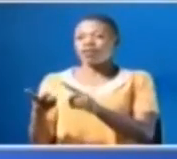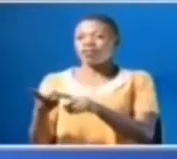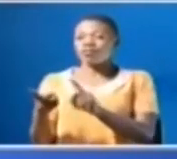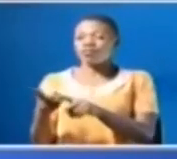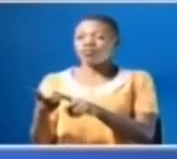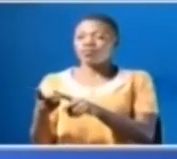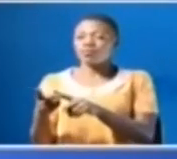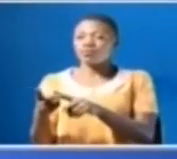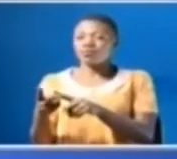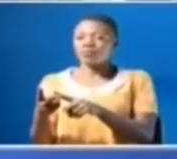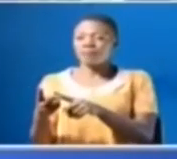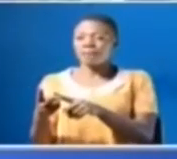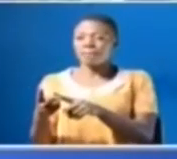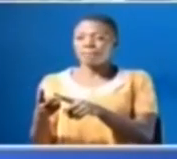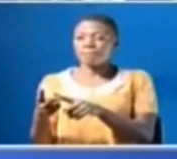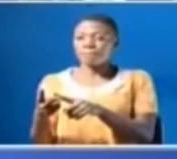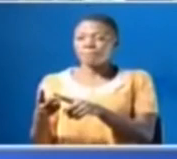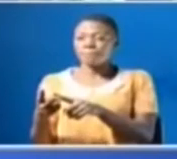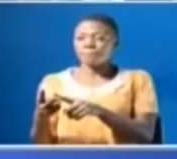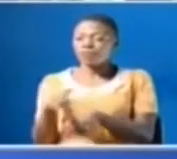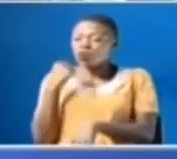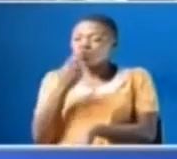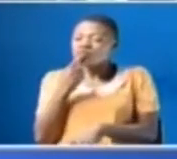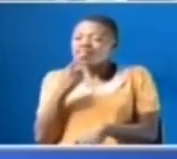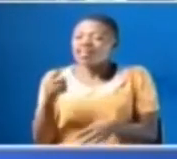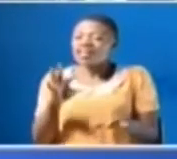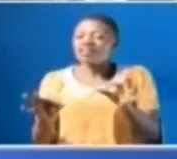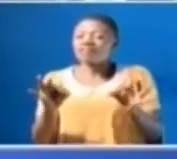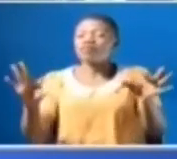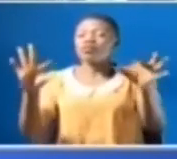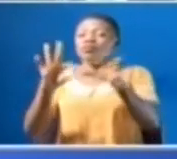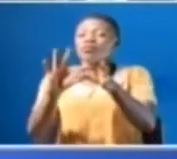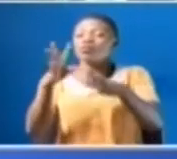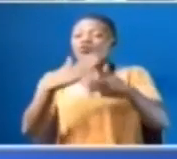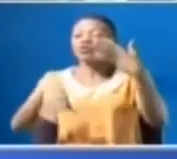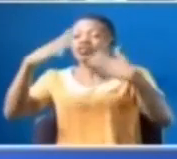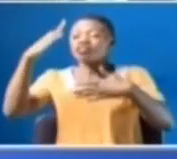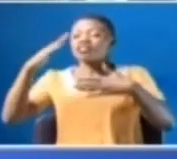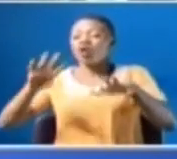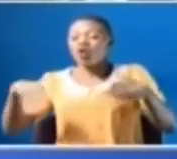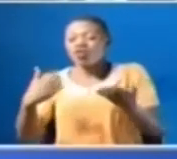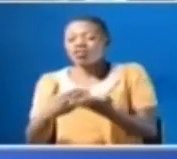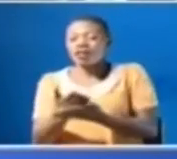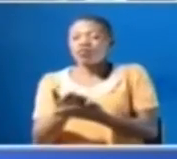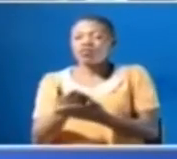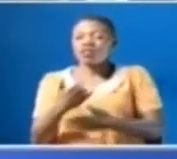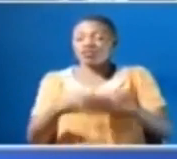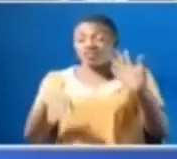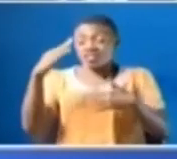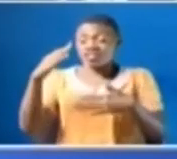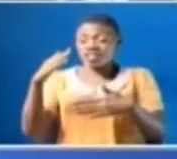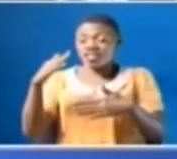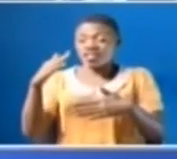nani naye sema kwamba ukiunganisha vyuo hivyo vyote ama baadhi ya vyuo hivyo utahakikisha